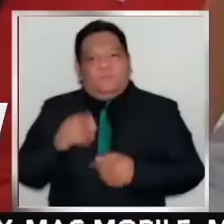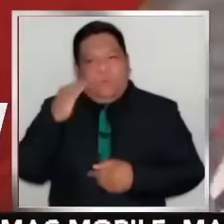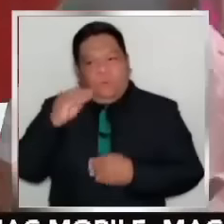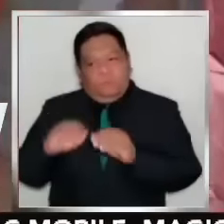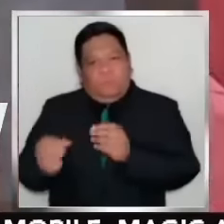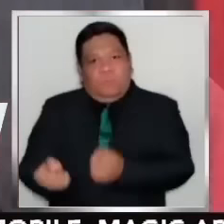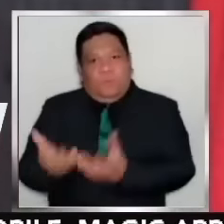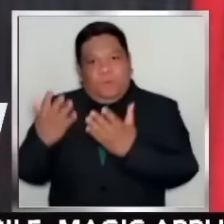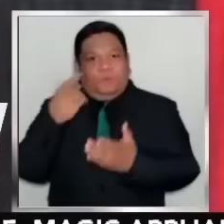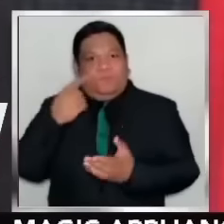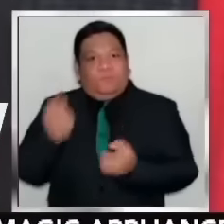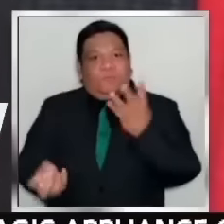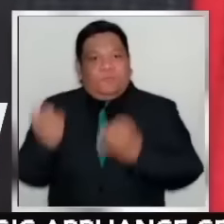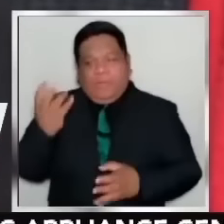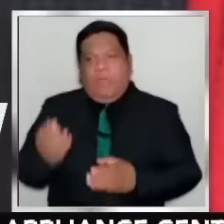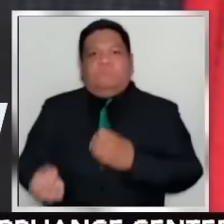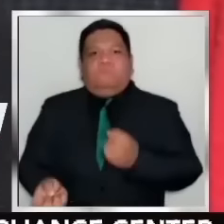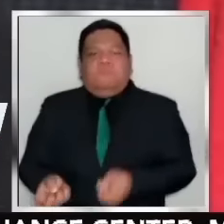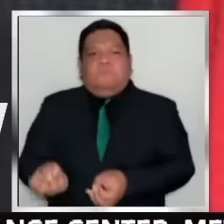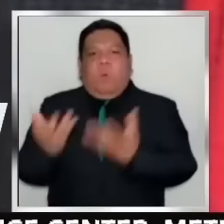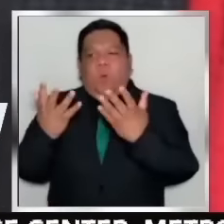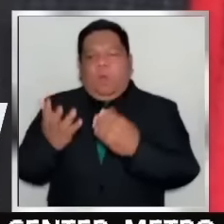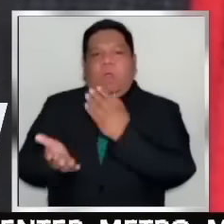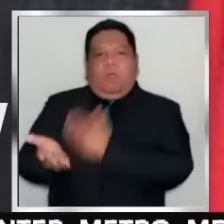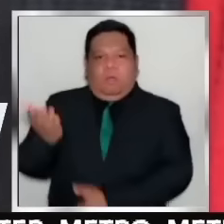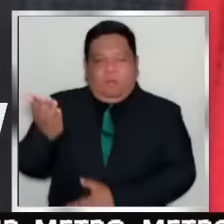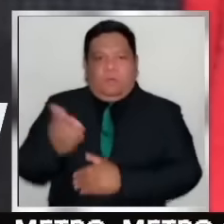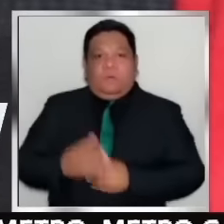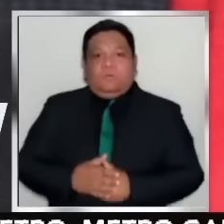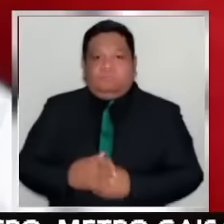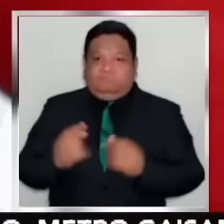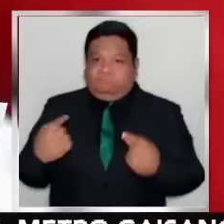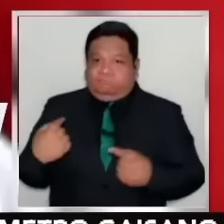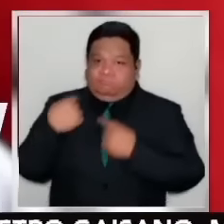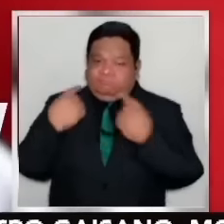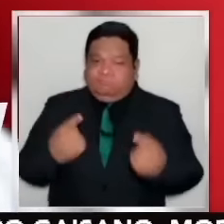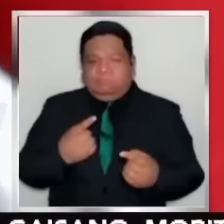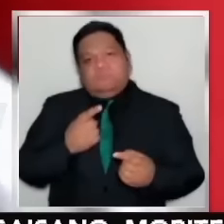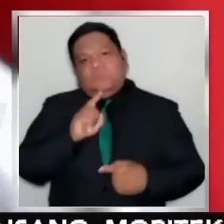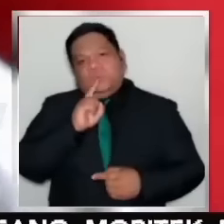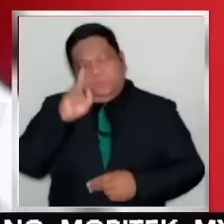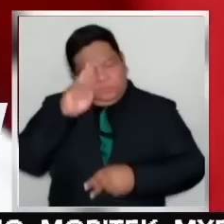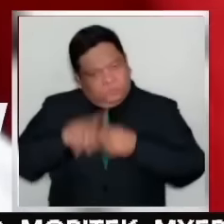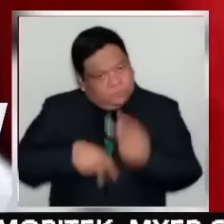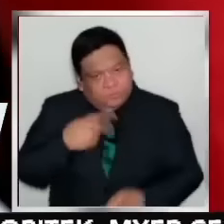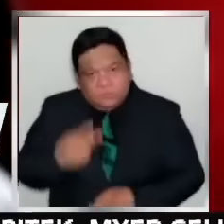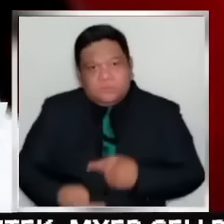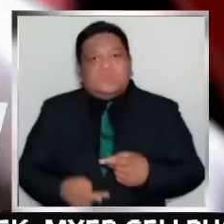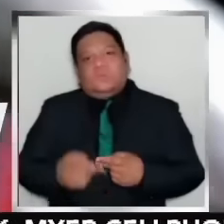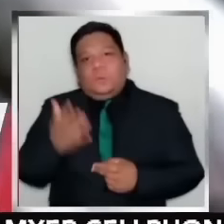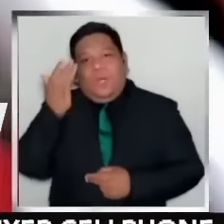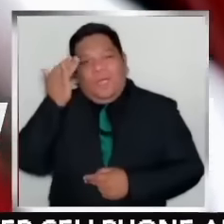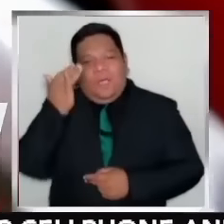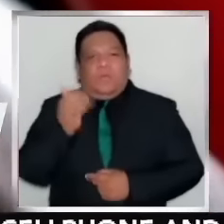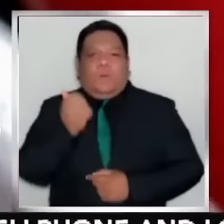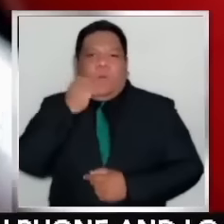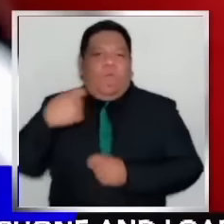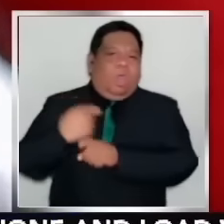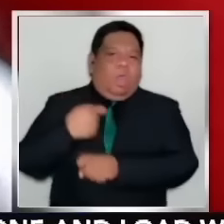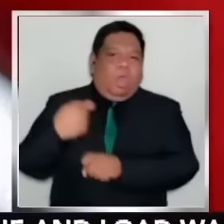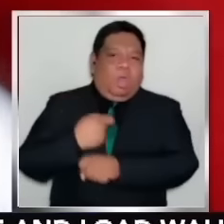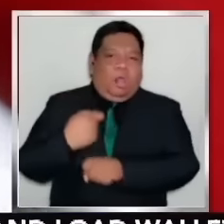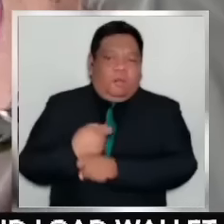bagong taon. Mula noon, labis daw siyang pinanghinaan ng loob, lalo't madalas siyang tinutukso. Pinanganak po ako